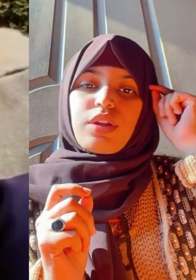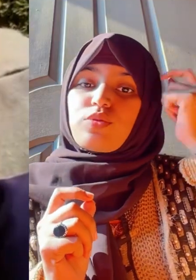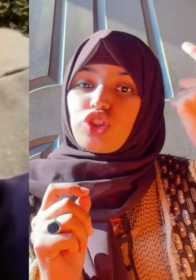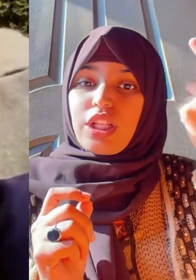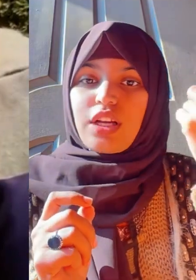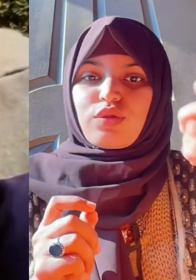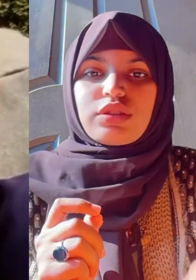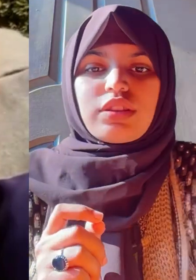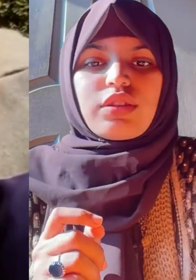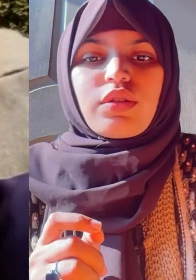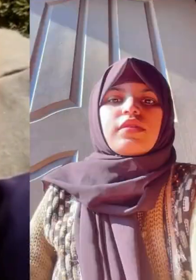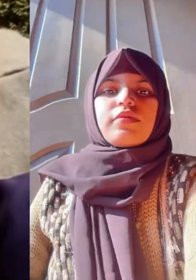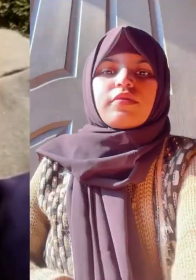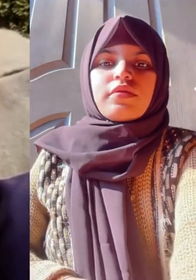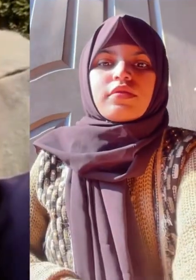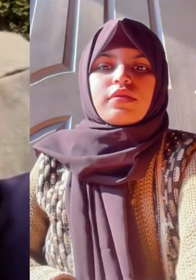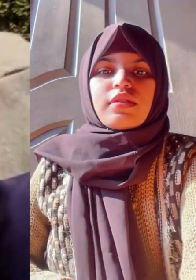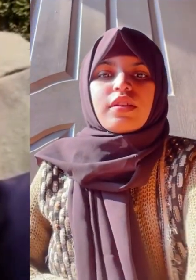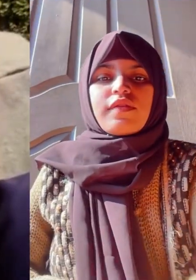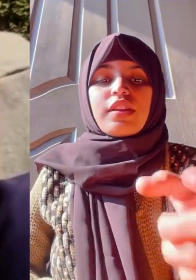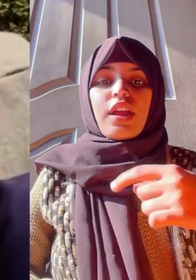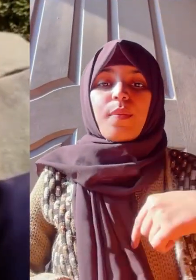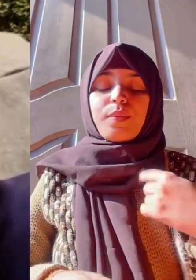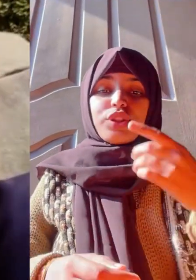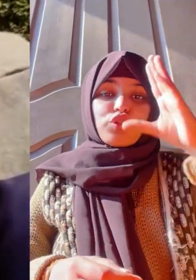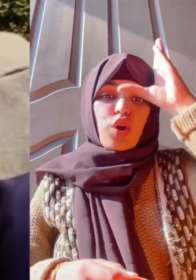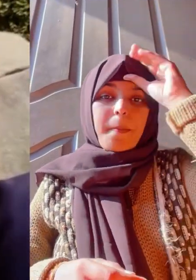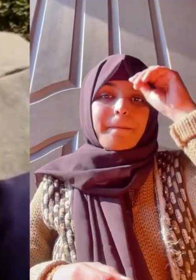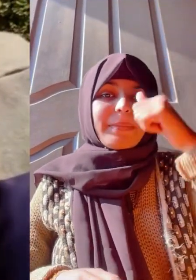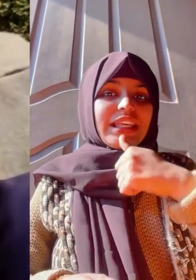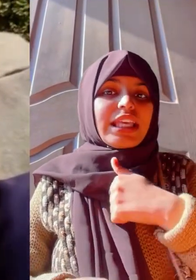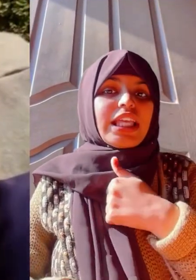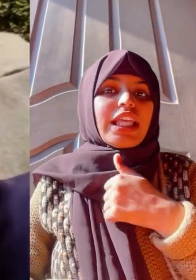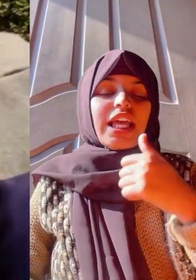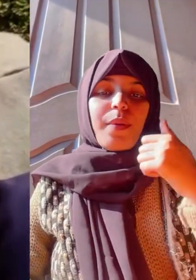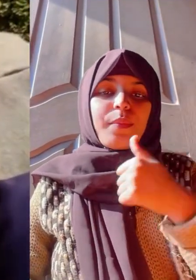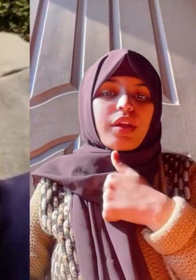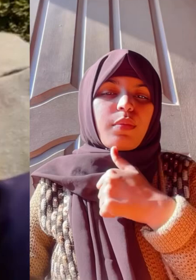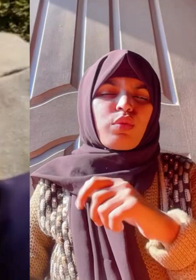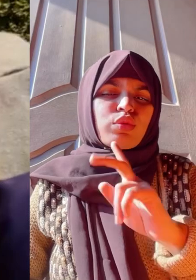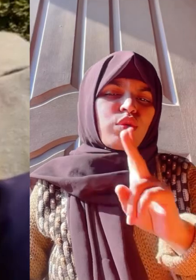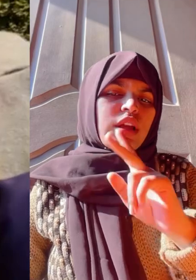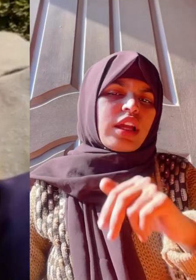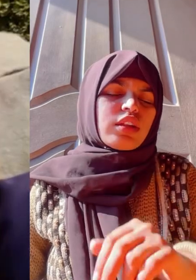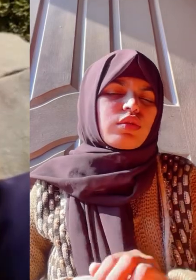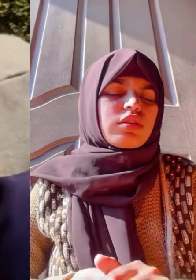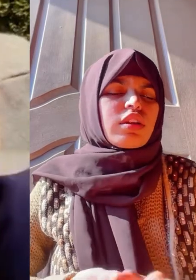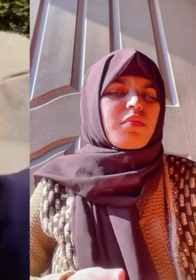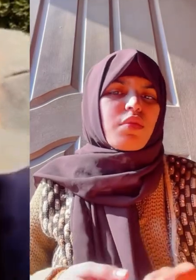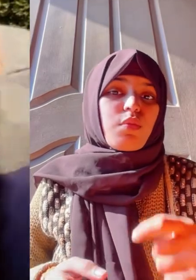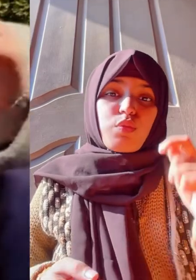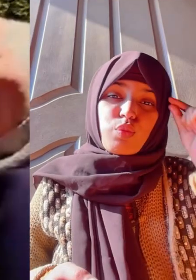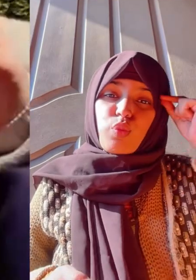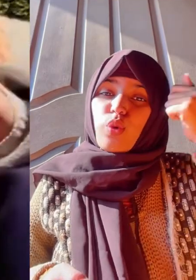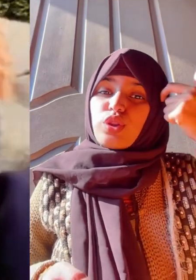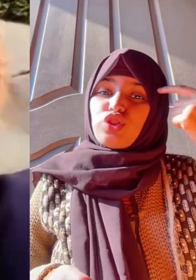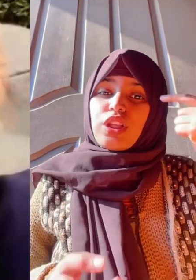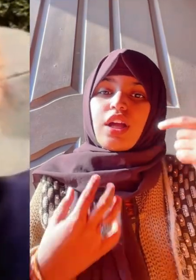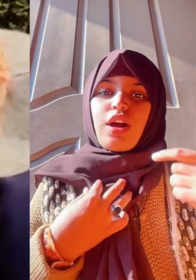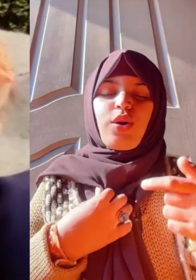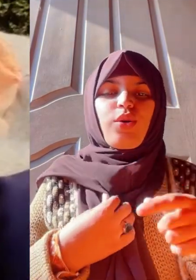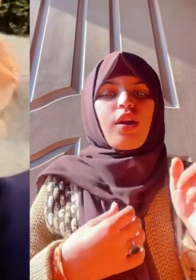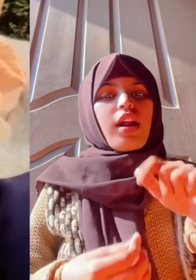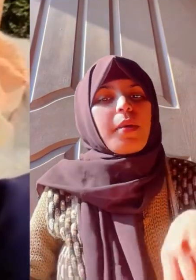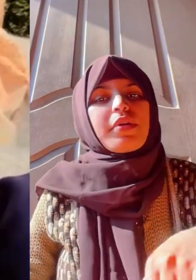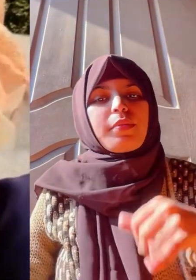मैं बड़ी चालाक हूँ। इवन मैं तो कॉन्फिडेंस अपनी मम्मा कह रही है, मम्मा मैं बड़ी तेज़ हूँ, बड़ी चालाक हूँ, तो नहीं पता मैनू ऐजे बड़े एंड स्टेज बांट करके